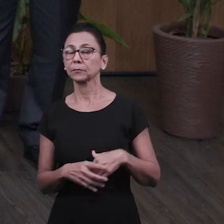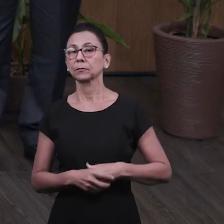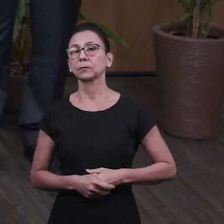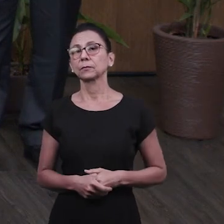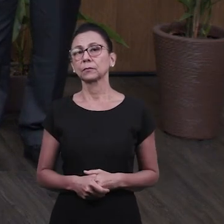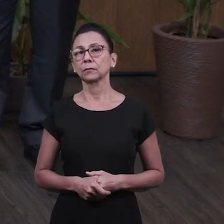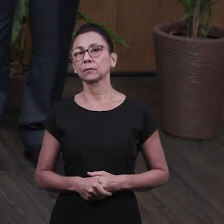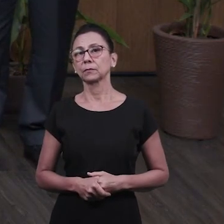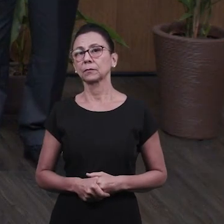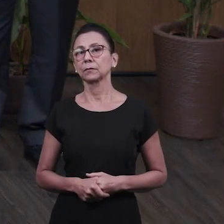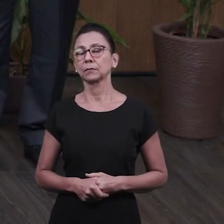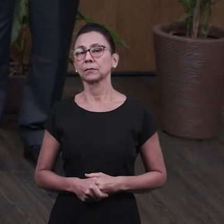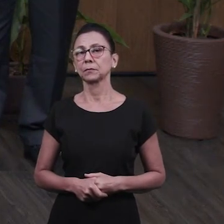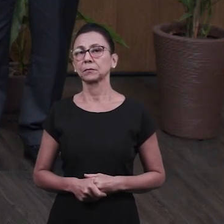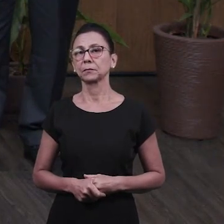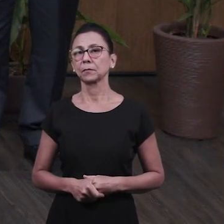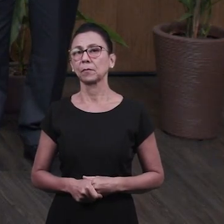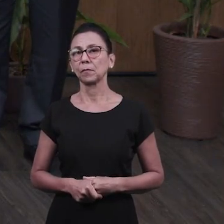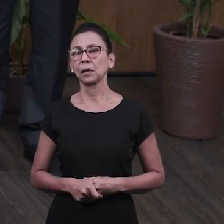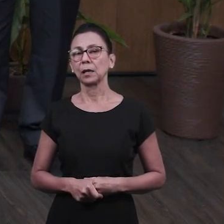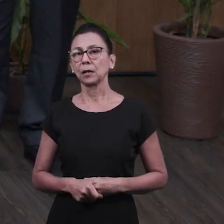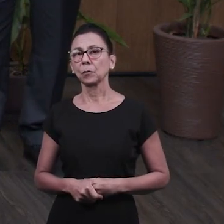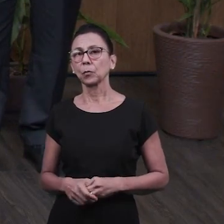le premier